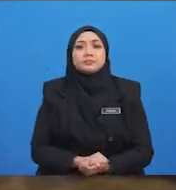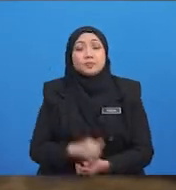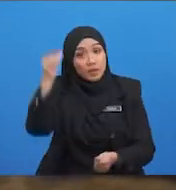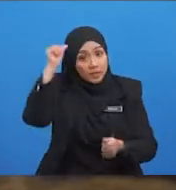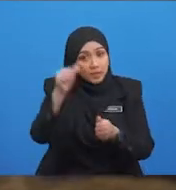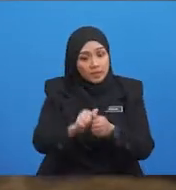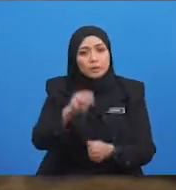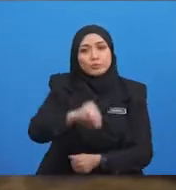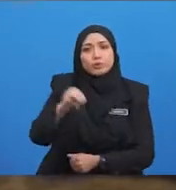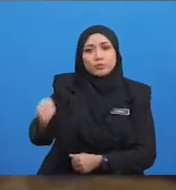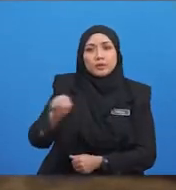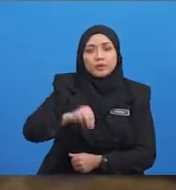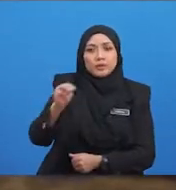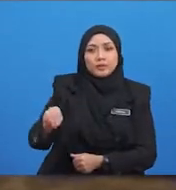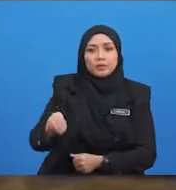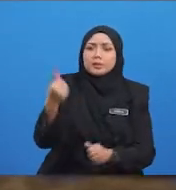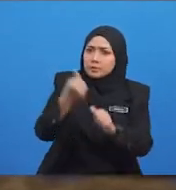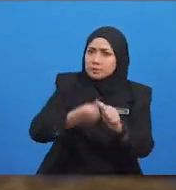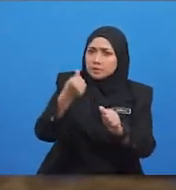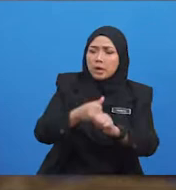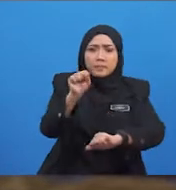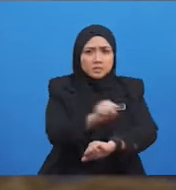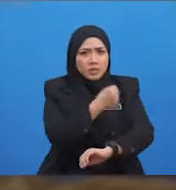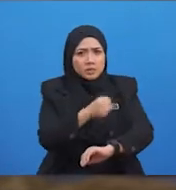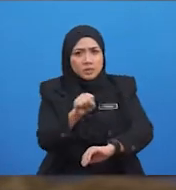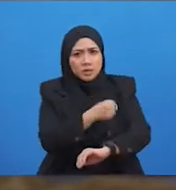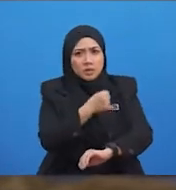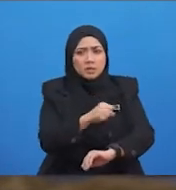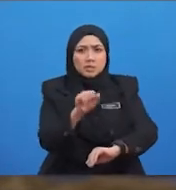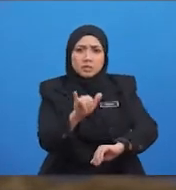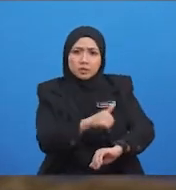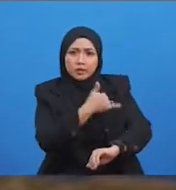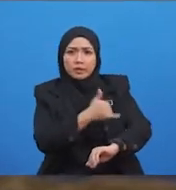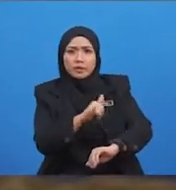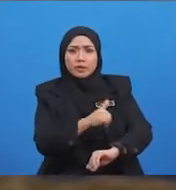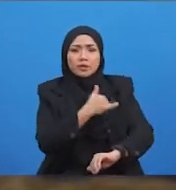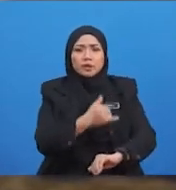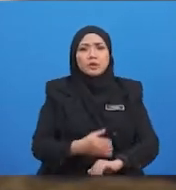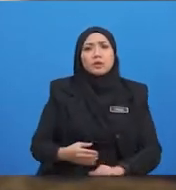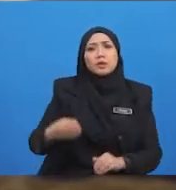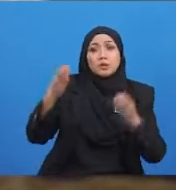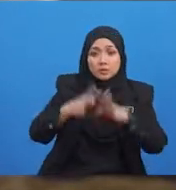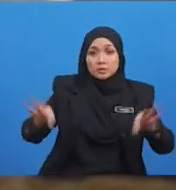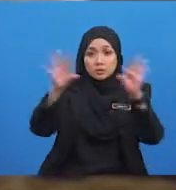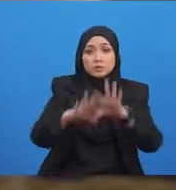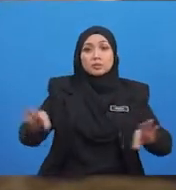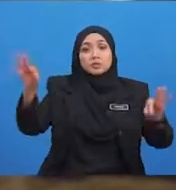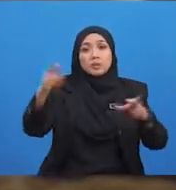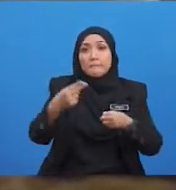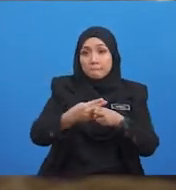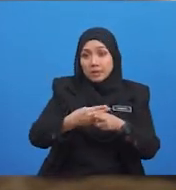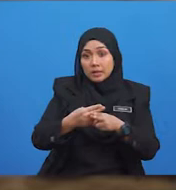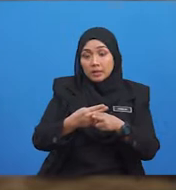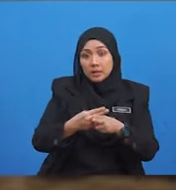Ingat ya, murid-murid, setiap sajak, syair, cerpen, drama maupun